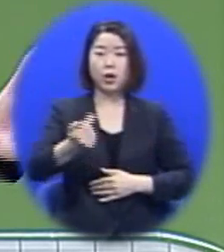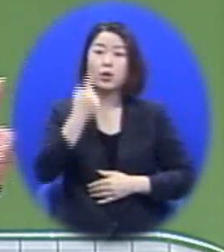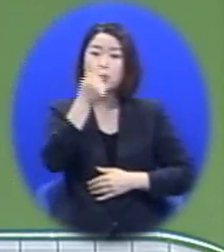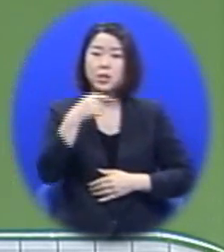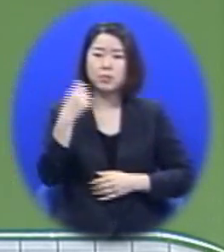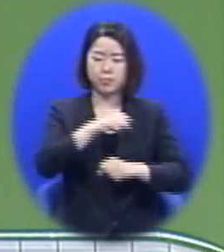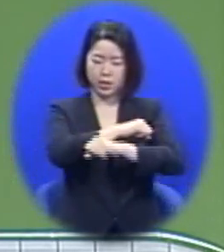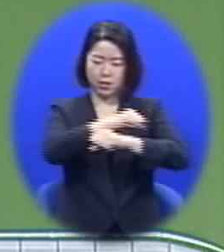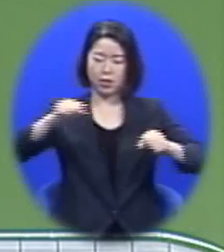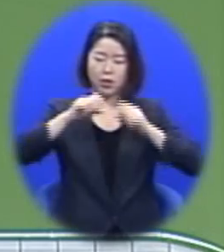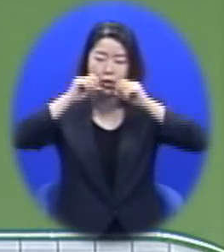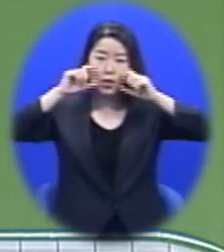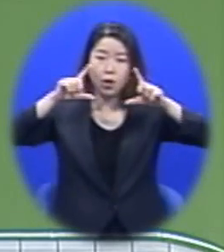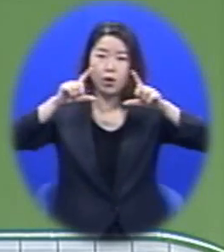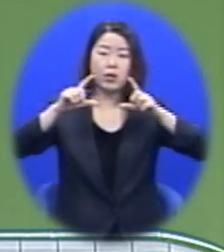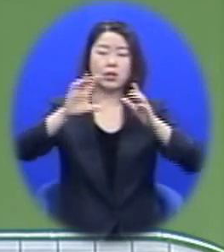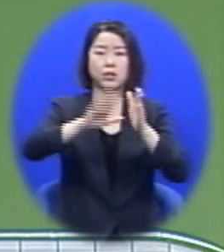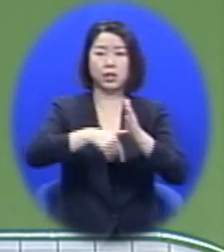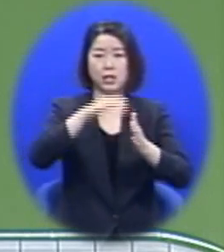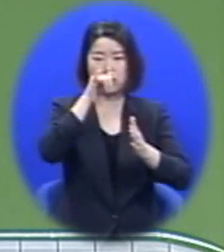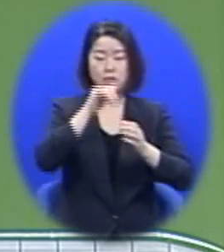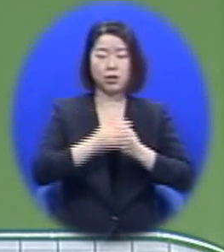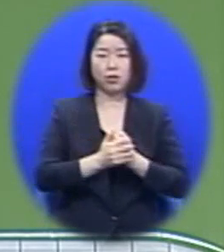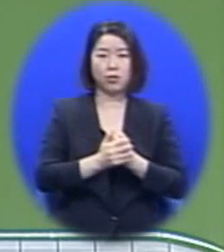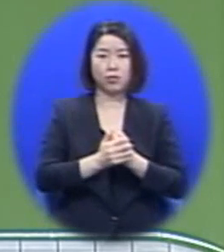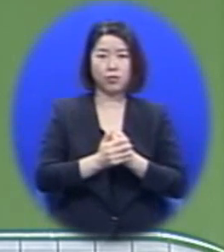열 때가 옵니다.